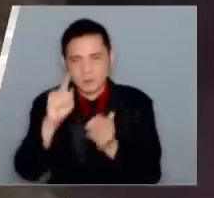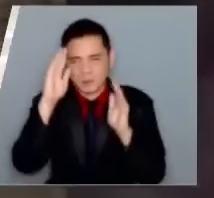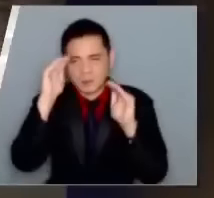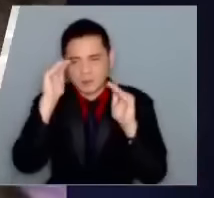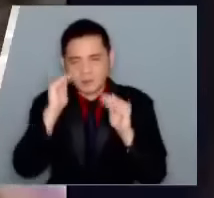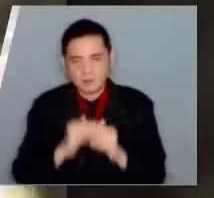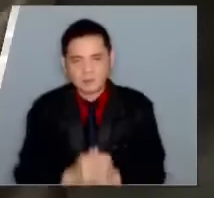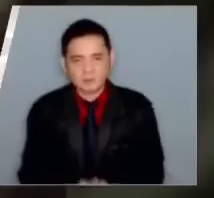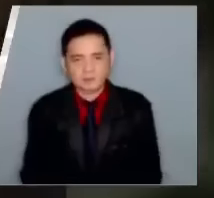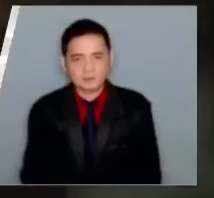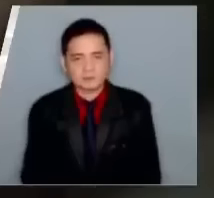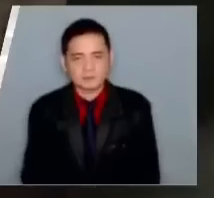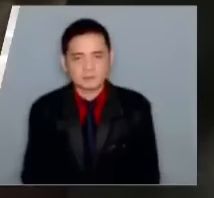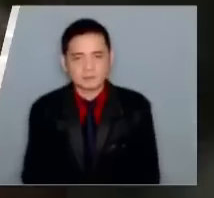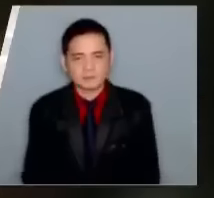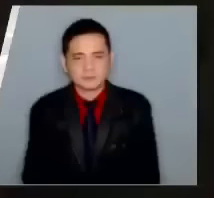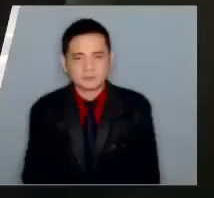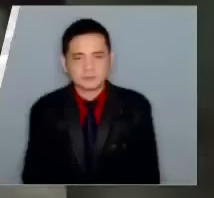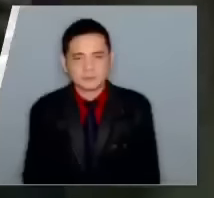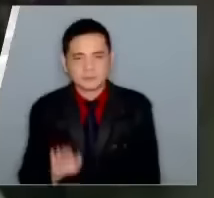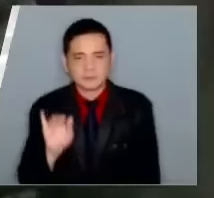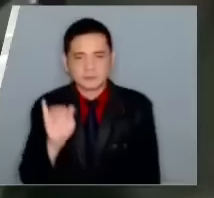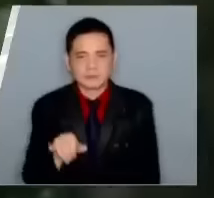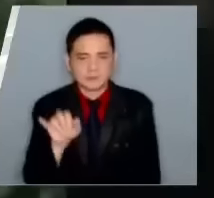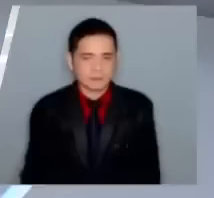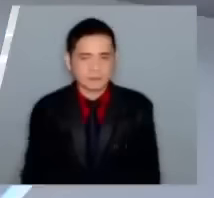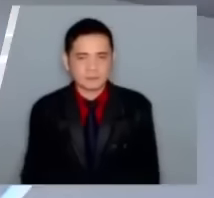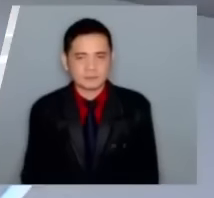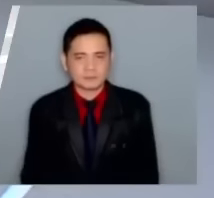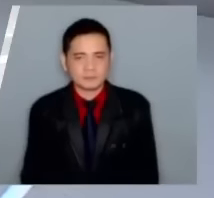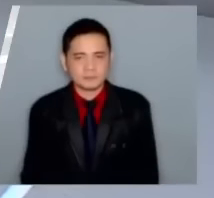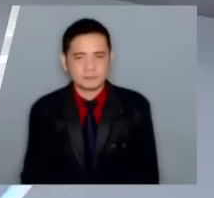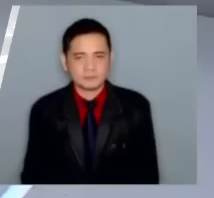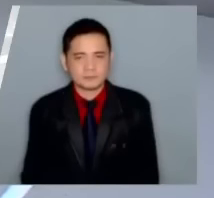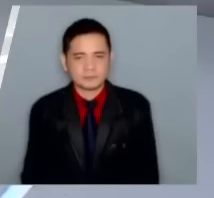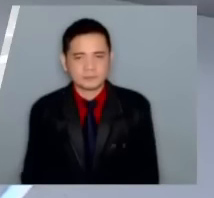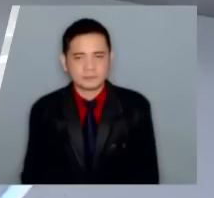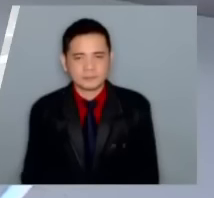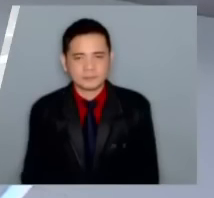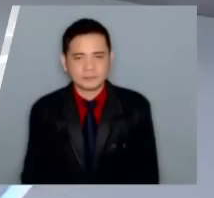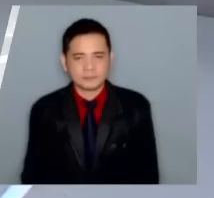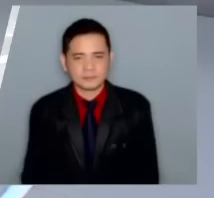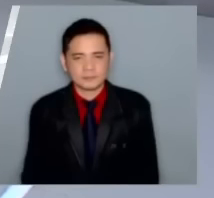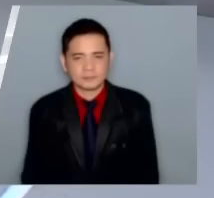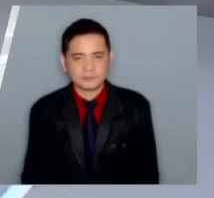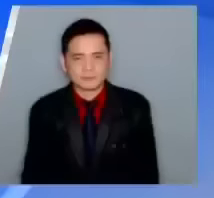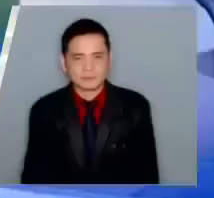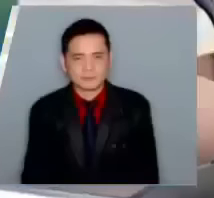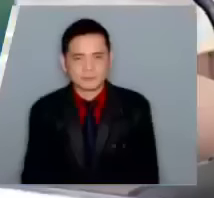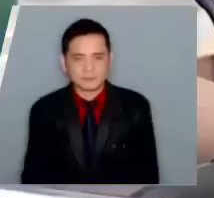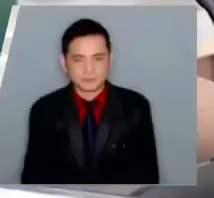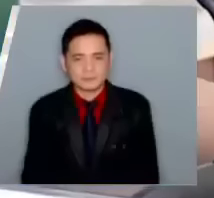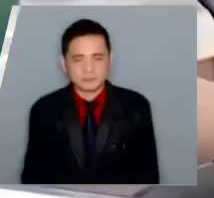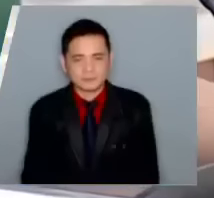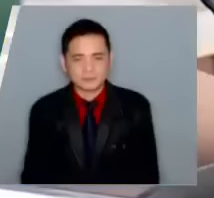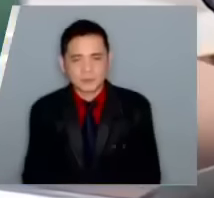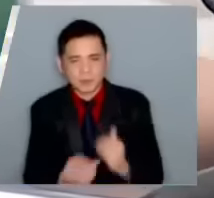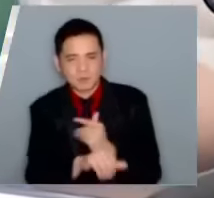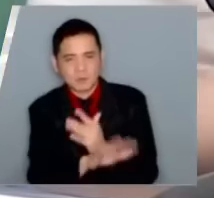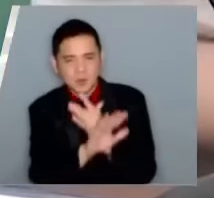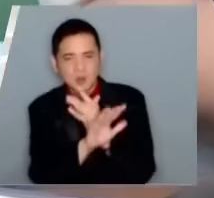Integrated News, ako si Joseph Morong, ang inyong saksi. Sa pamamagitan ng video teleconferencing, naghain ng